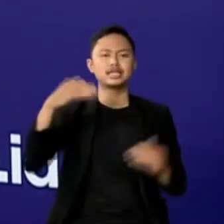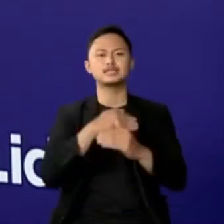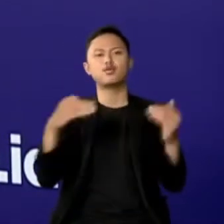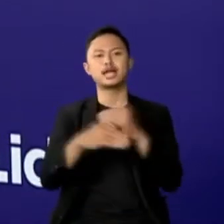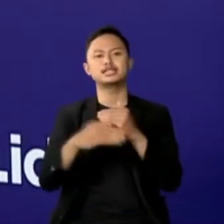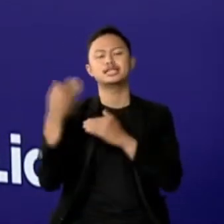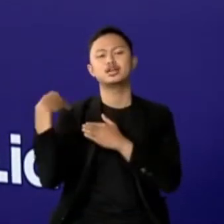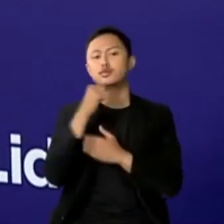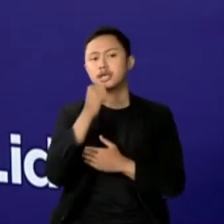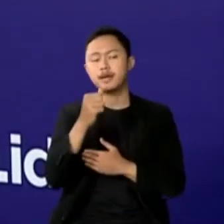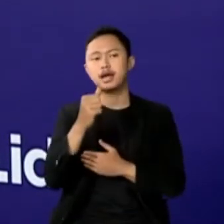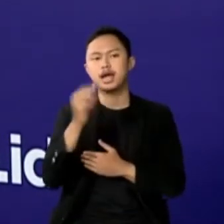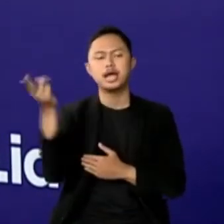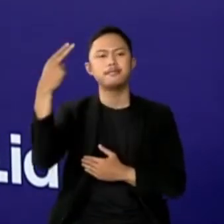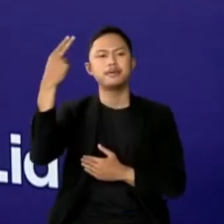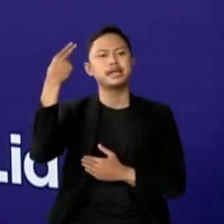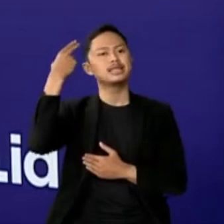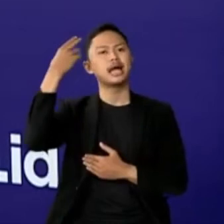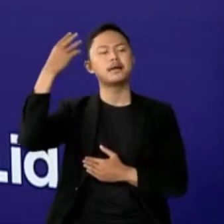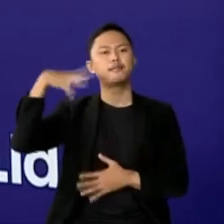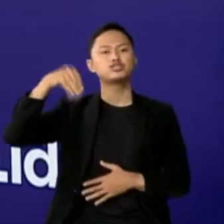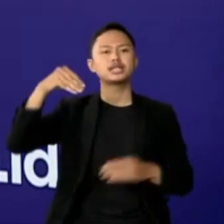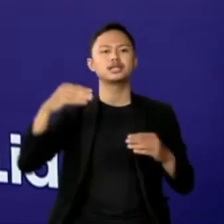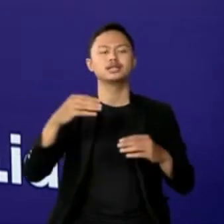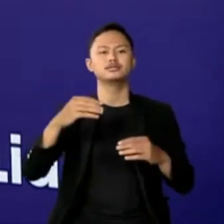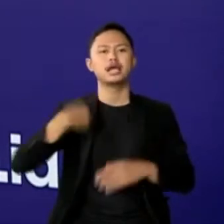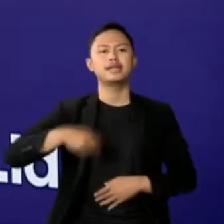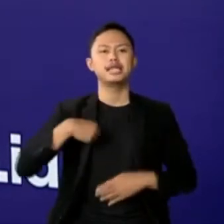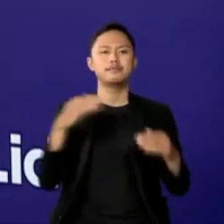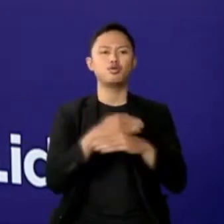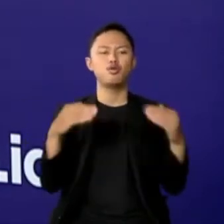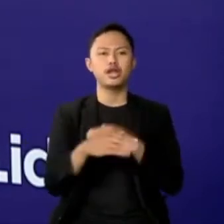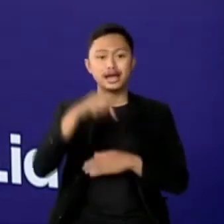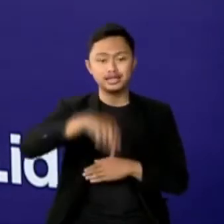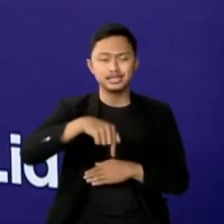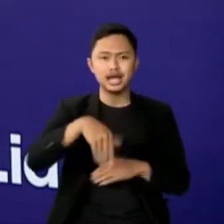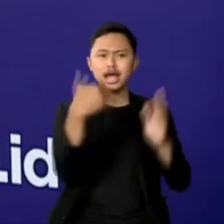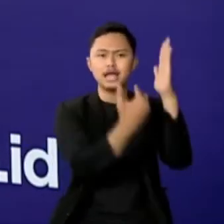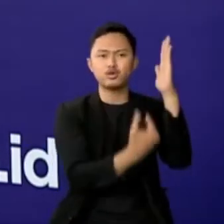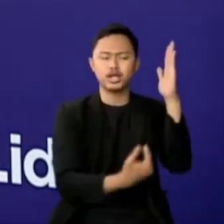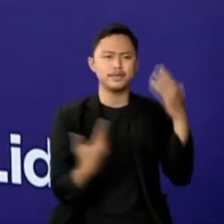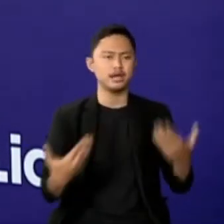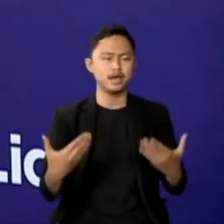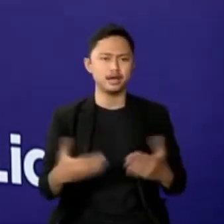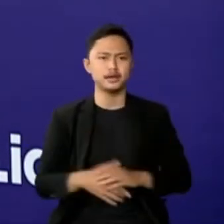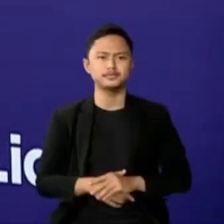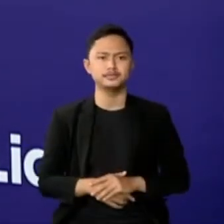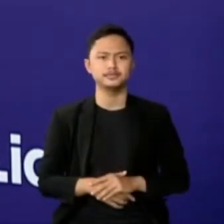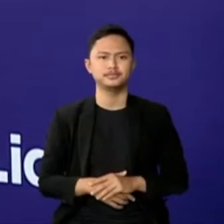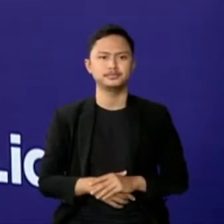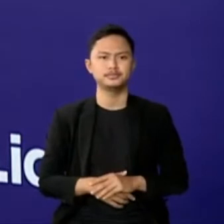di menjadi kewenangan pemerintah pusat perhubungannya jadi pemerintah pusat ini kan sekarang yang diberlakukan itu adalah